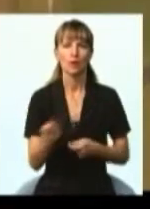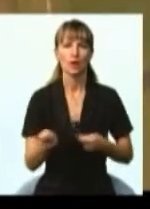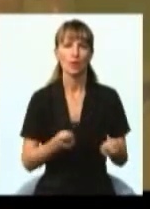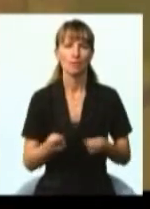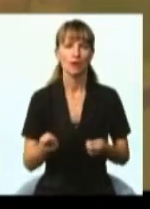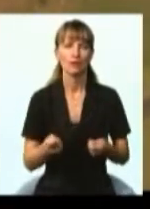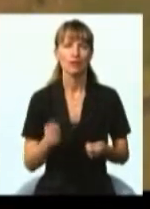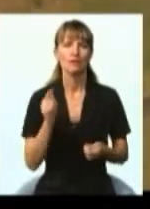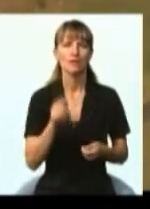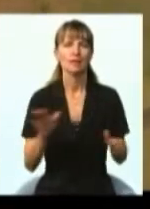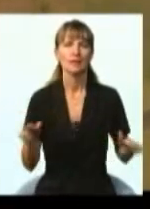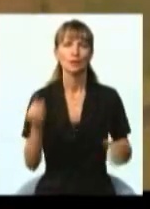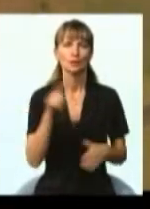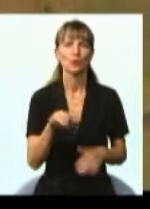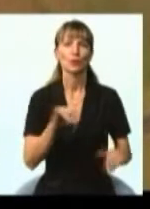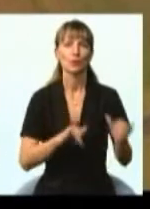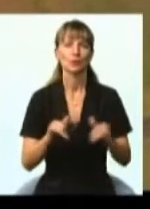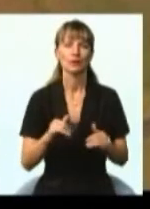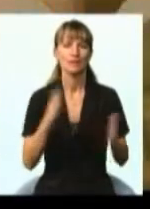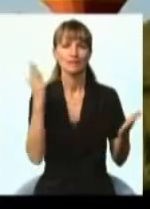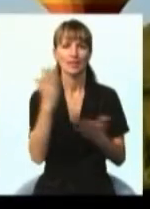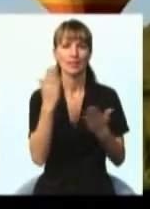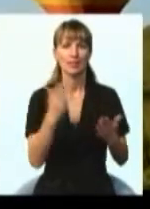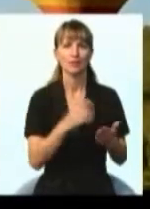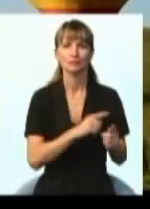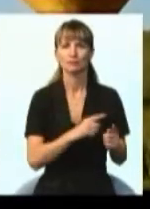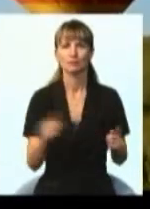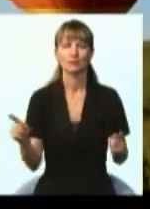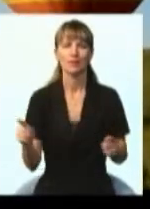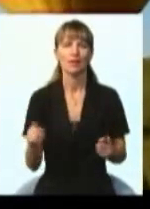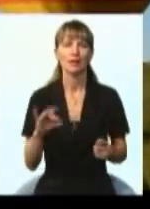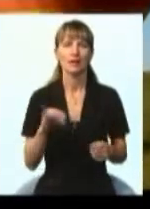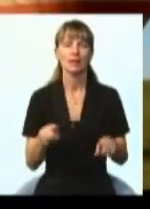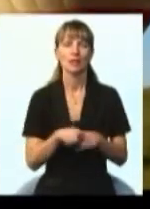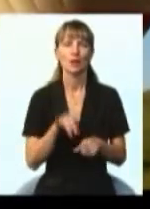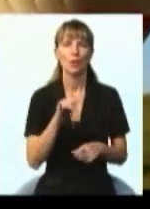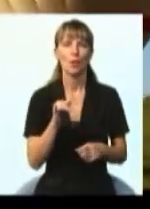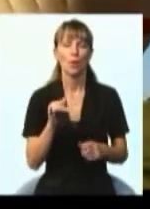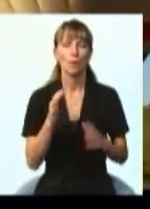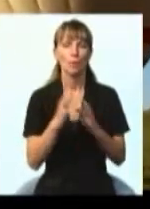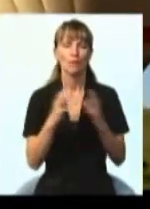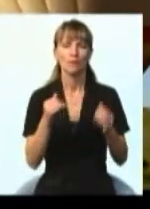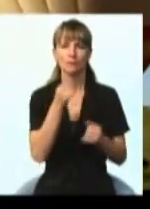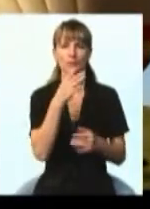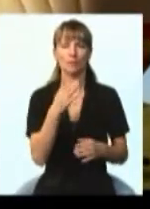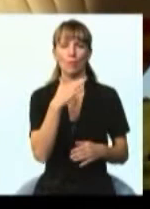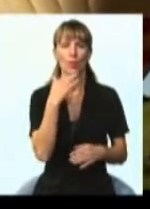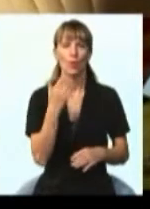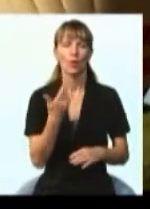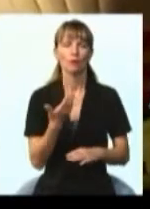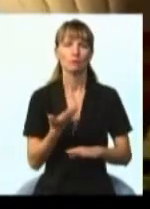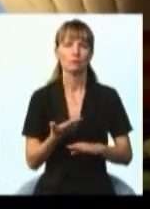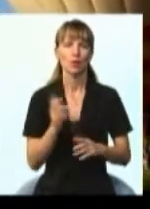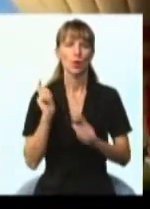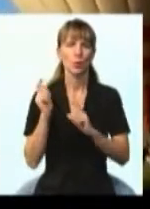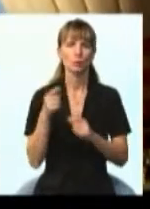керувати. Вона летить туди, куди її понесе вітер. Також у повітряній кулі не можна перевозити багато вантажу. Ви просто